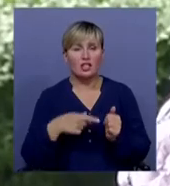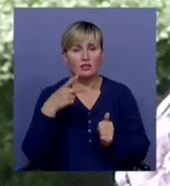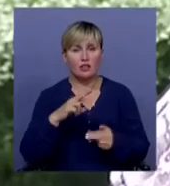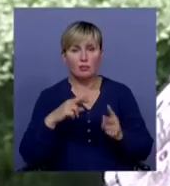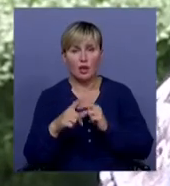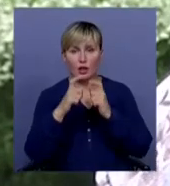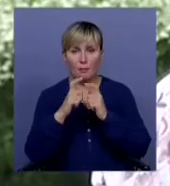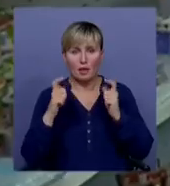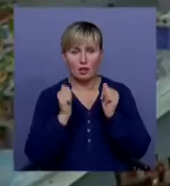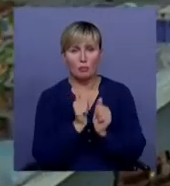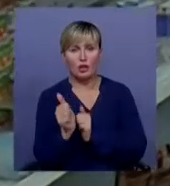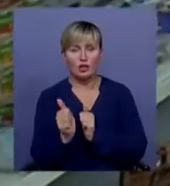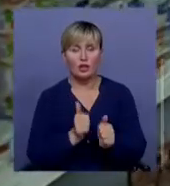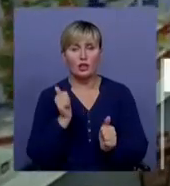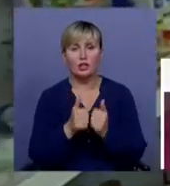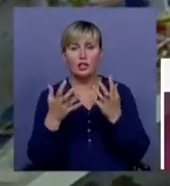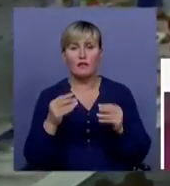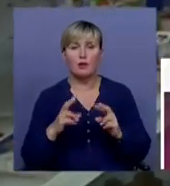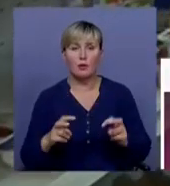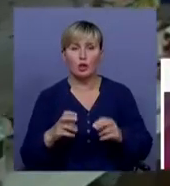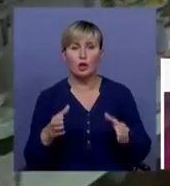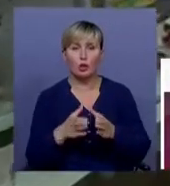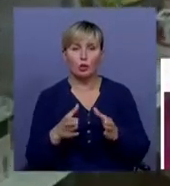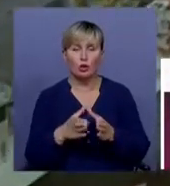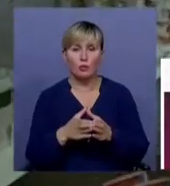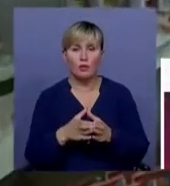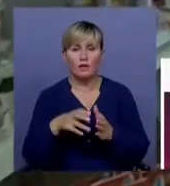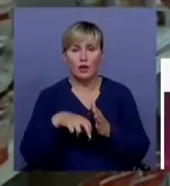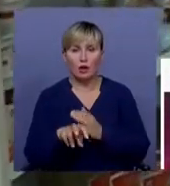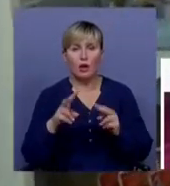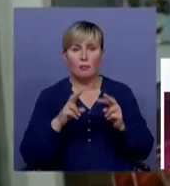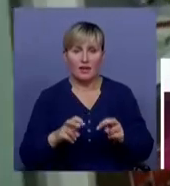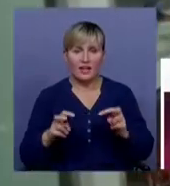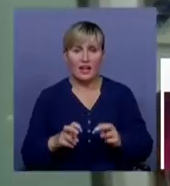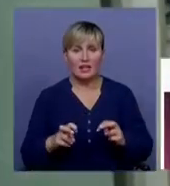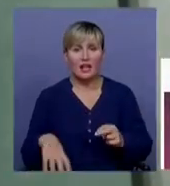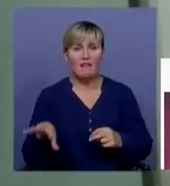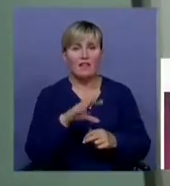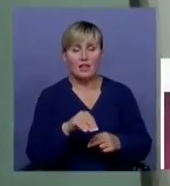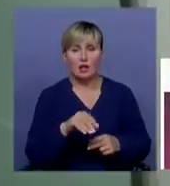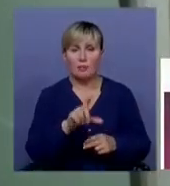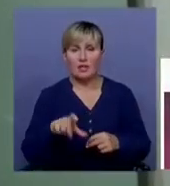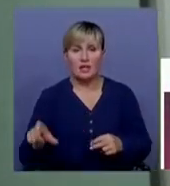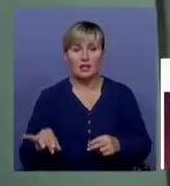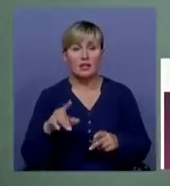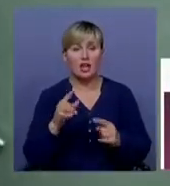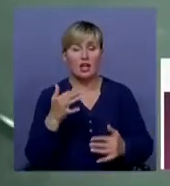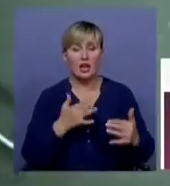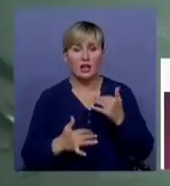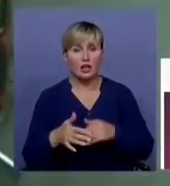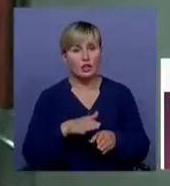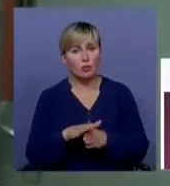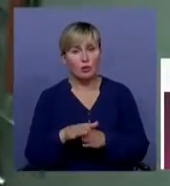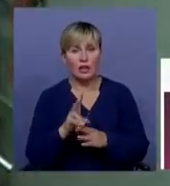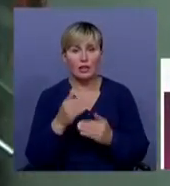меняют маски и перчатки. Ежедневно мониторинговые группы выходят на рейд. Они проверяют весь персонал и даже клиентов. Соблюдают